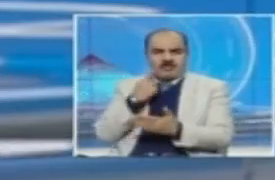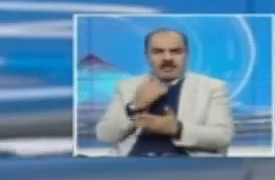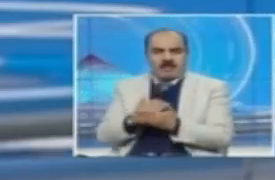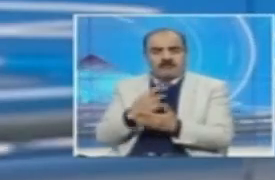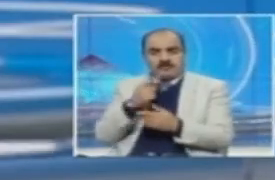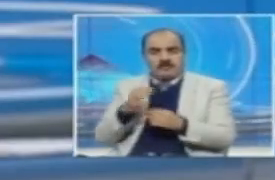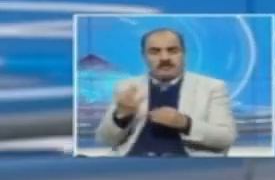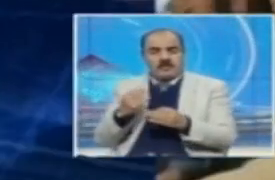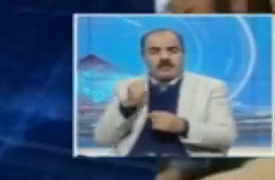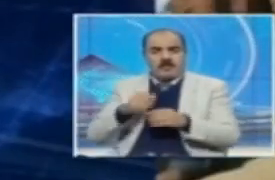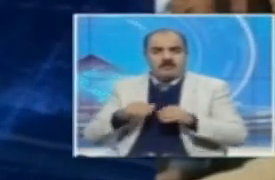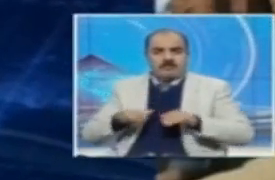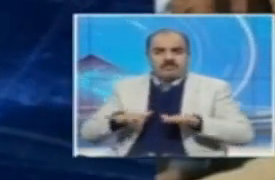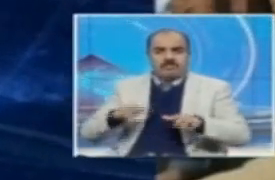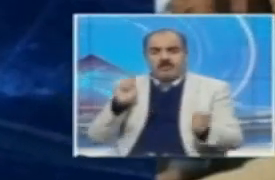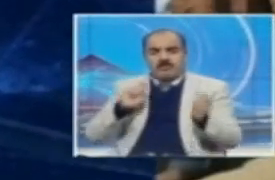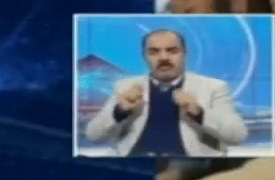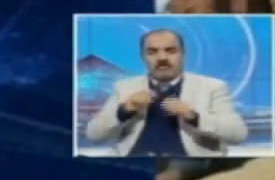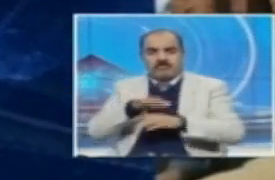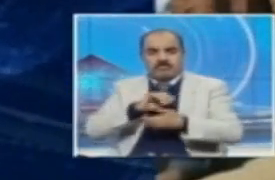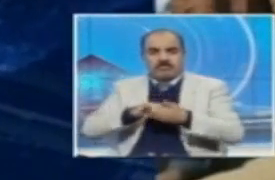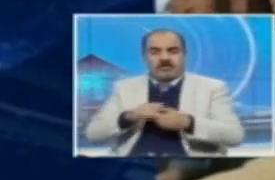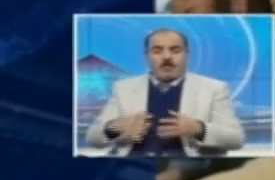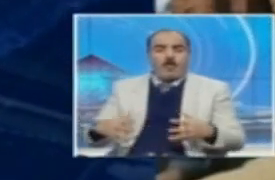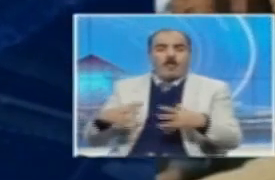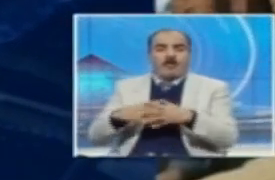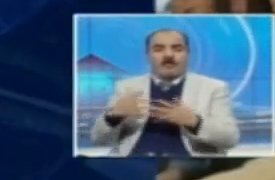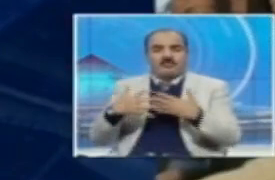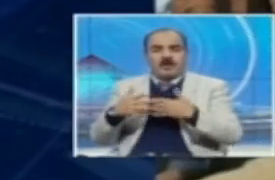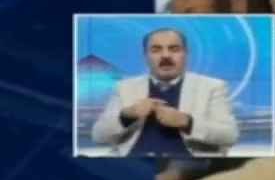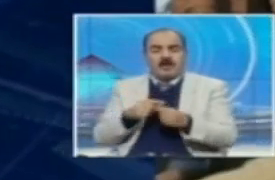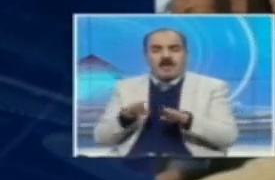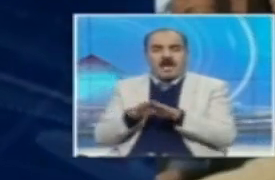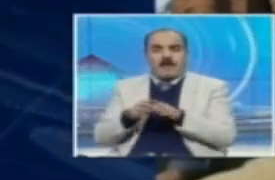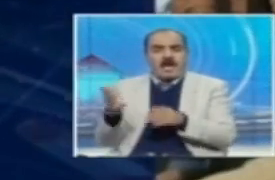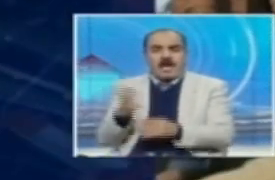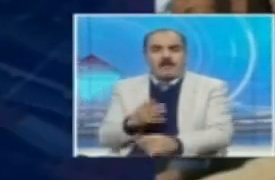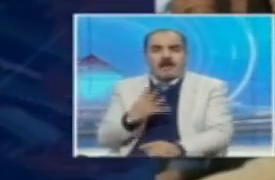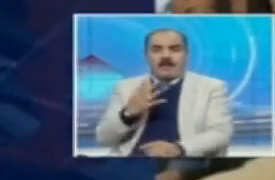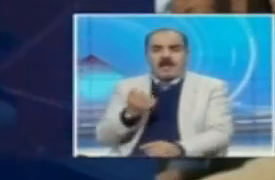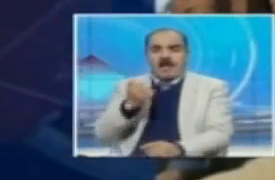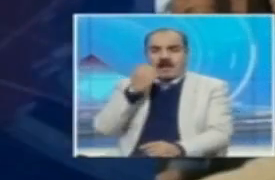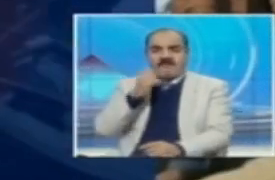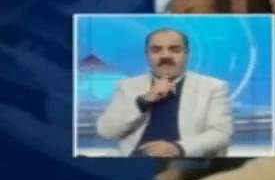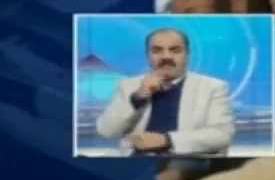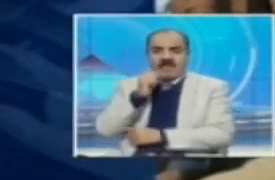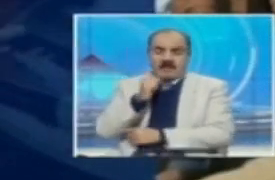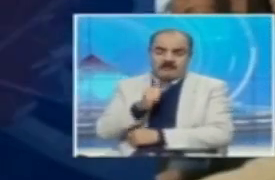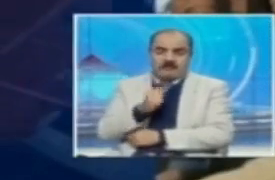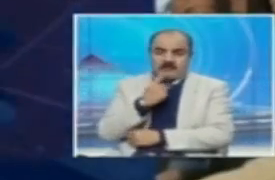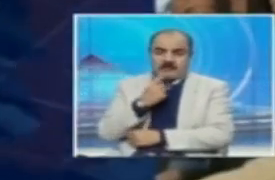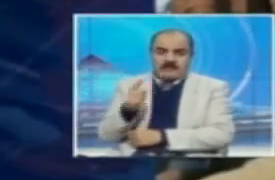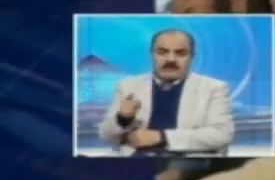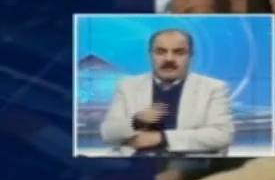الأراضي المزروعة وقام بمراجعة خطة استصلاح الأراضي بالشركة ومساحات محصول القمح التي تصل إلى 4000